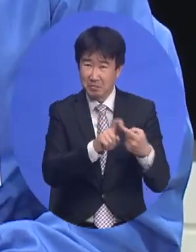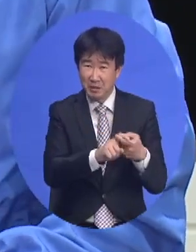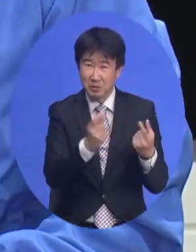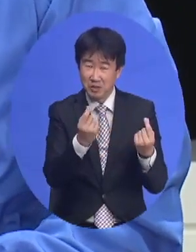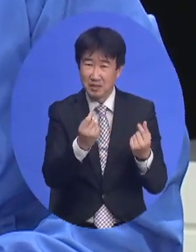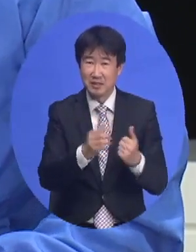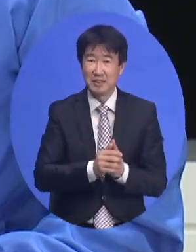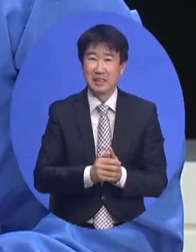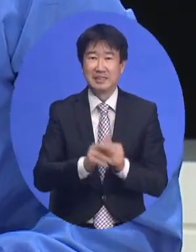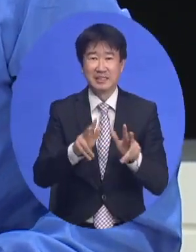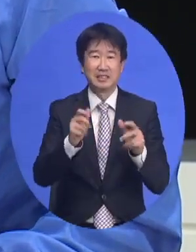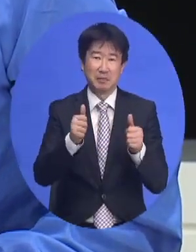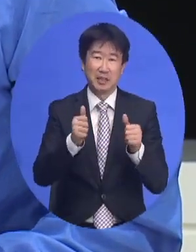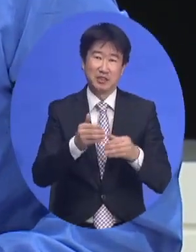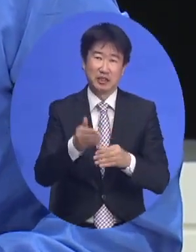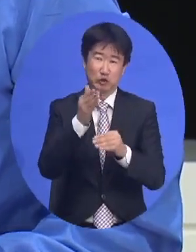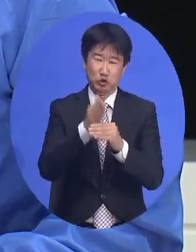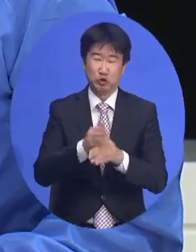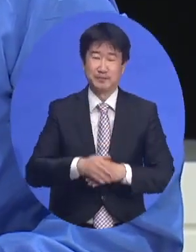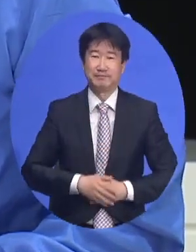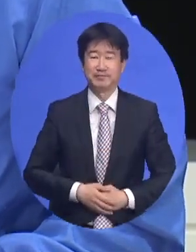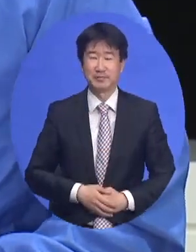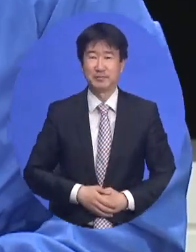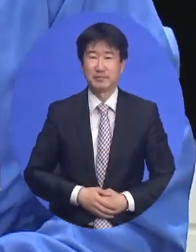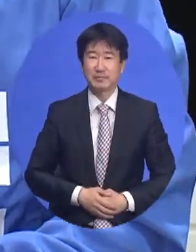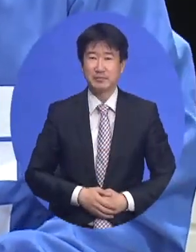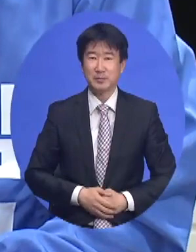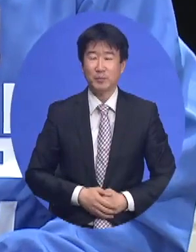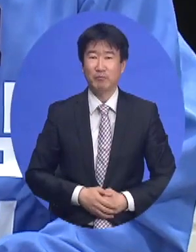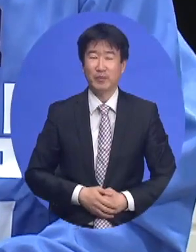지금 재판이 진행 중이지 않습니까? 예.